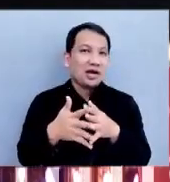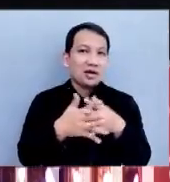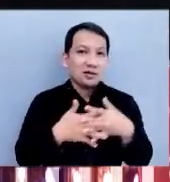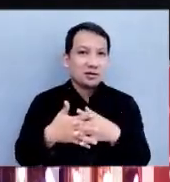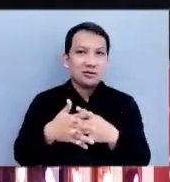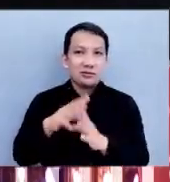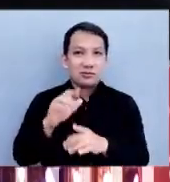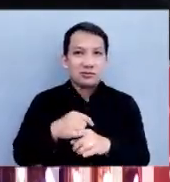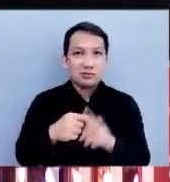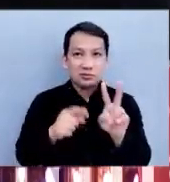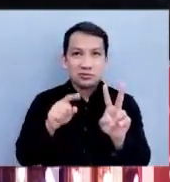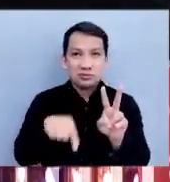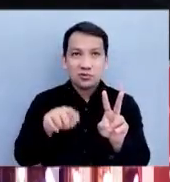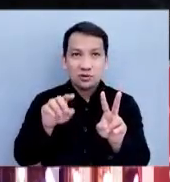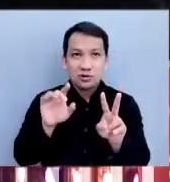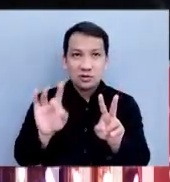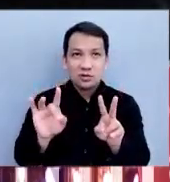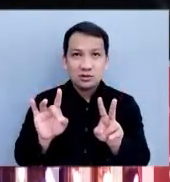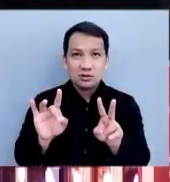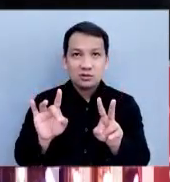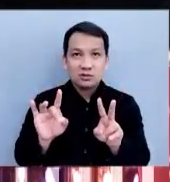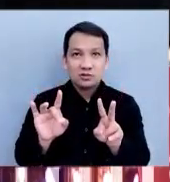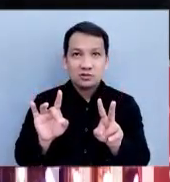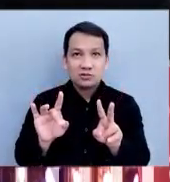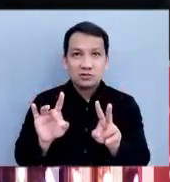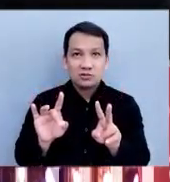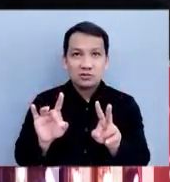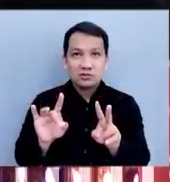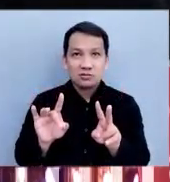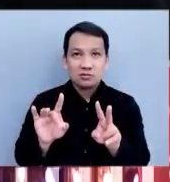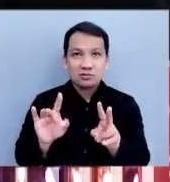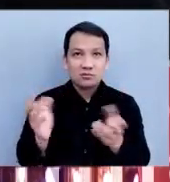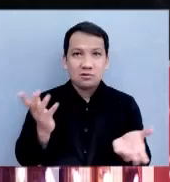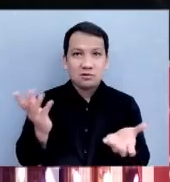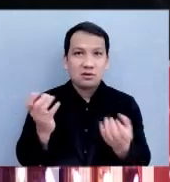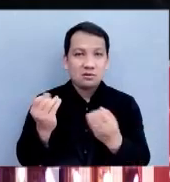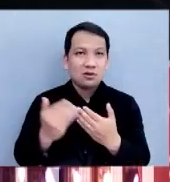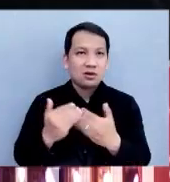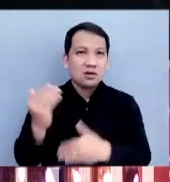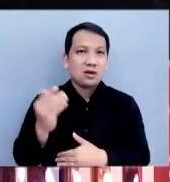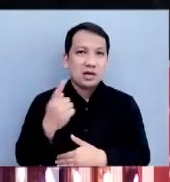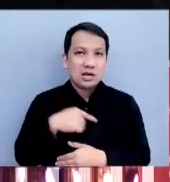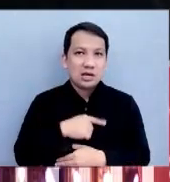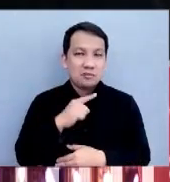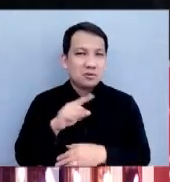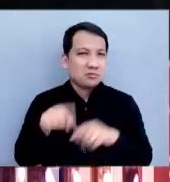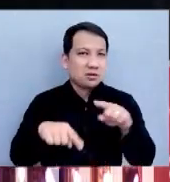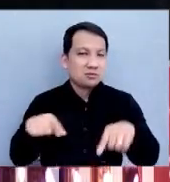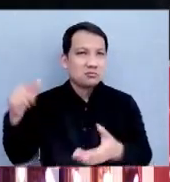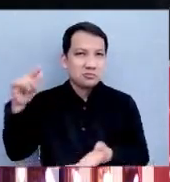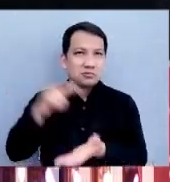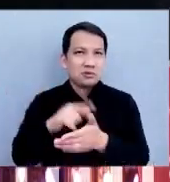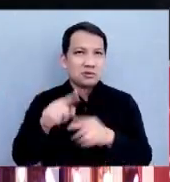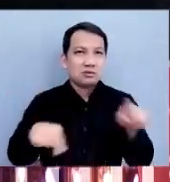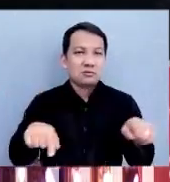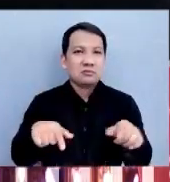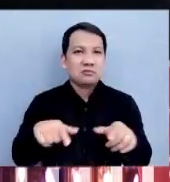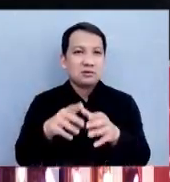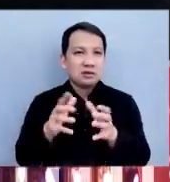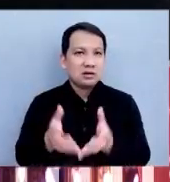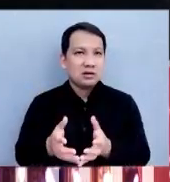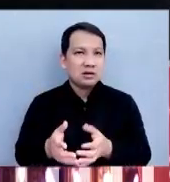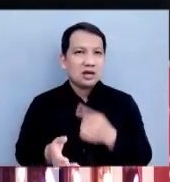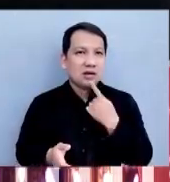nila, 2.8 million na nag-travel sa aeroplano. So marami rin pupunta dito sa iba't ibang bansa. Sir, if I may,